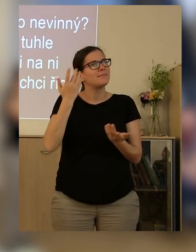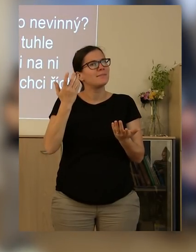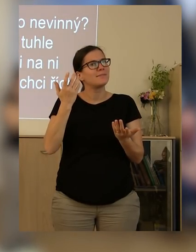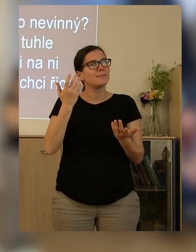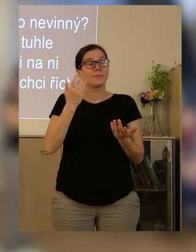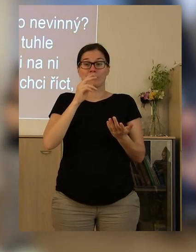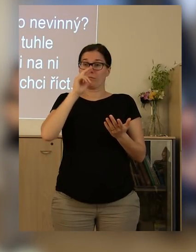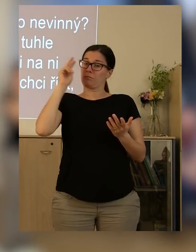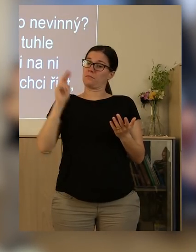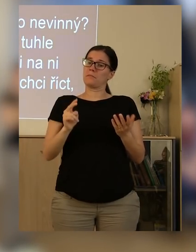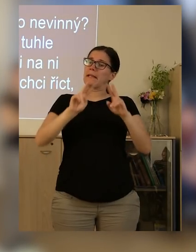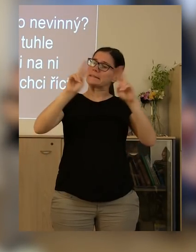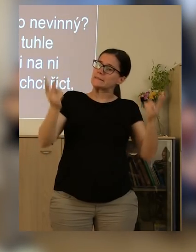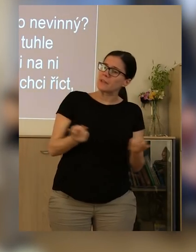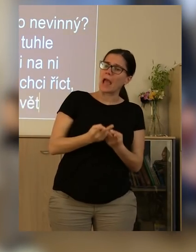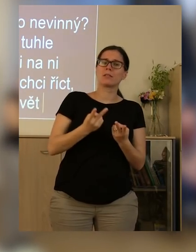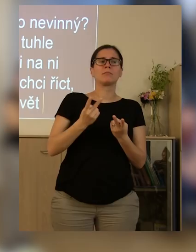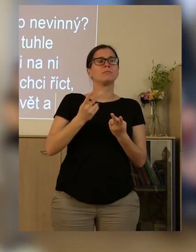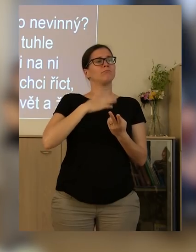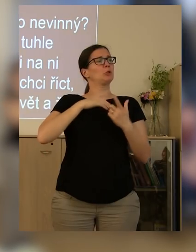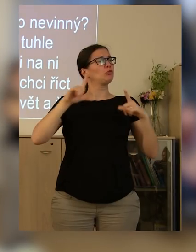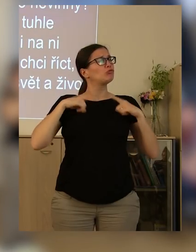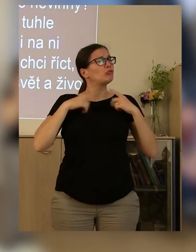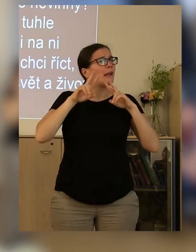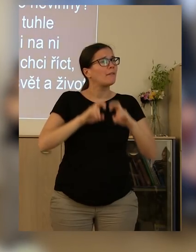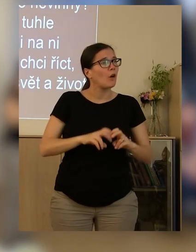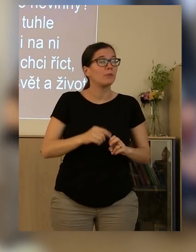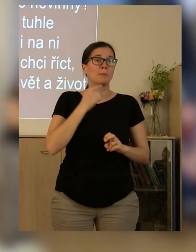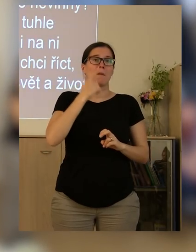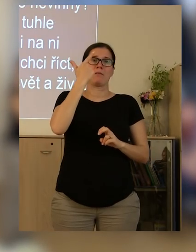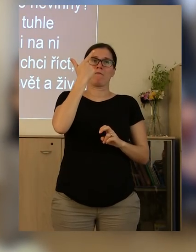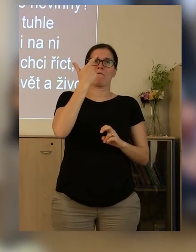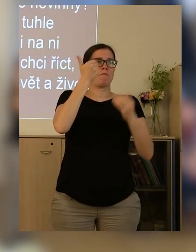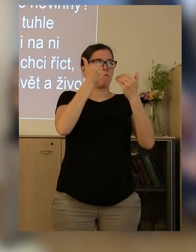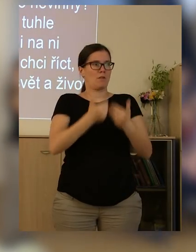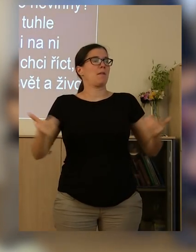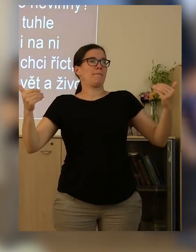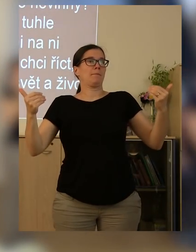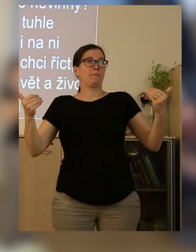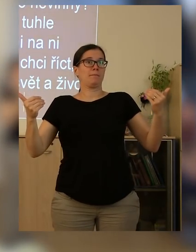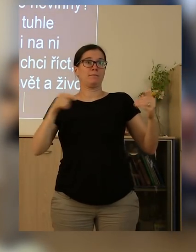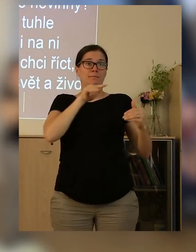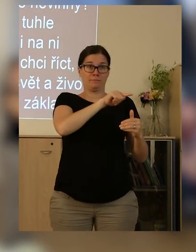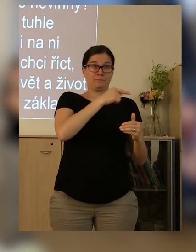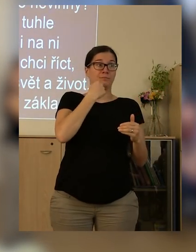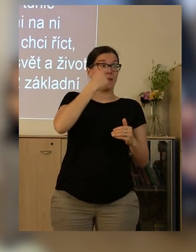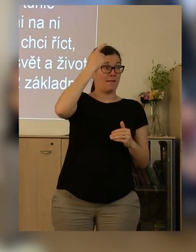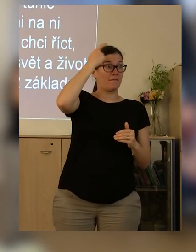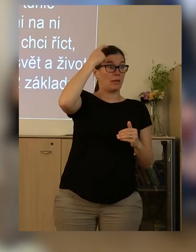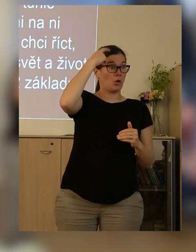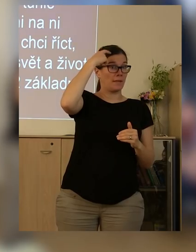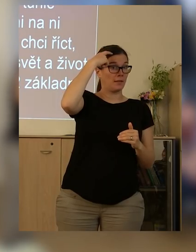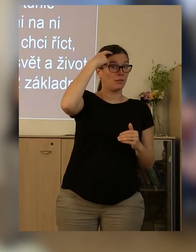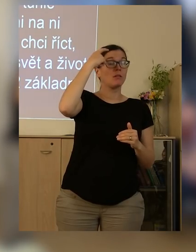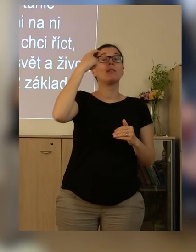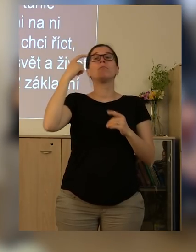náš život, tak zjišťujeme, že má dvě základní roviny. Rovinu vědomí